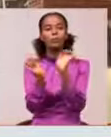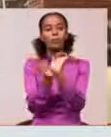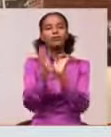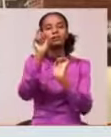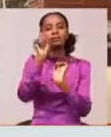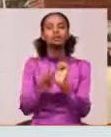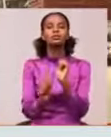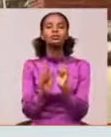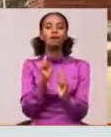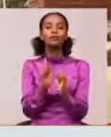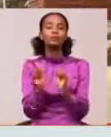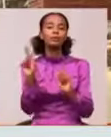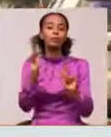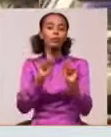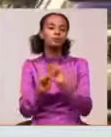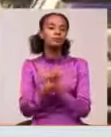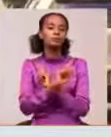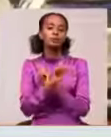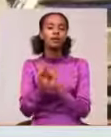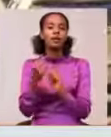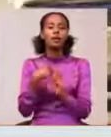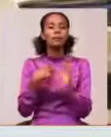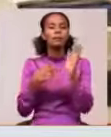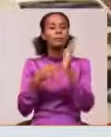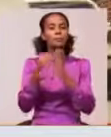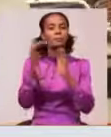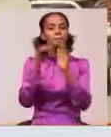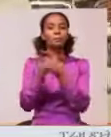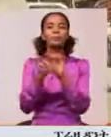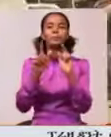አለባቸው። የትኛውንም ህብረተሰብ አይደለም። ለእኔ መቀሌን መግባት